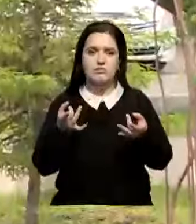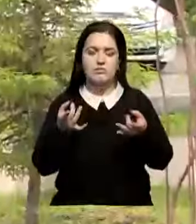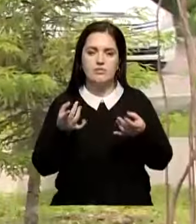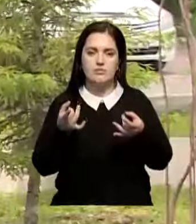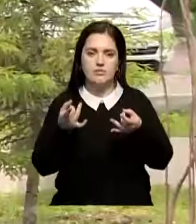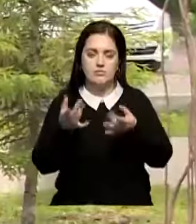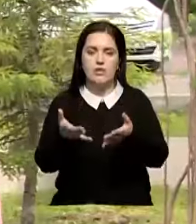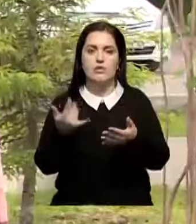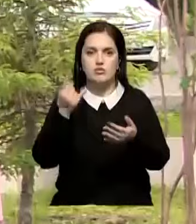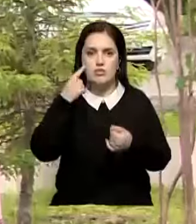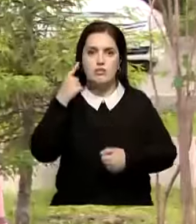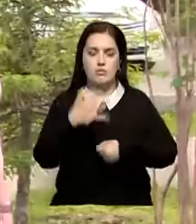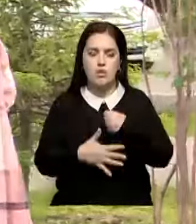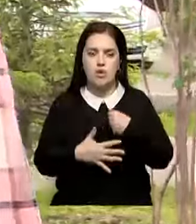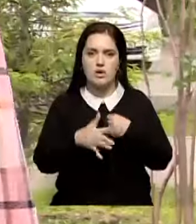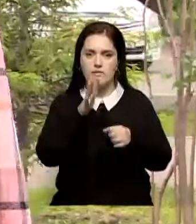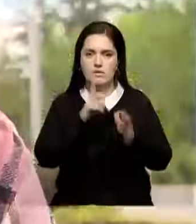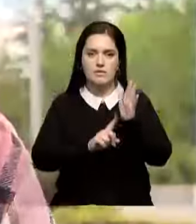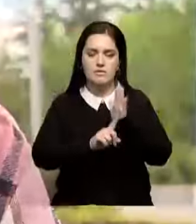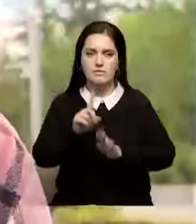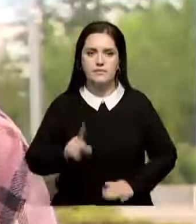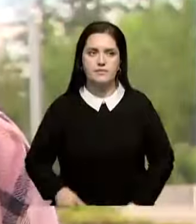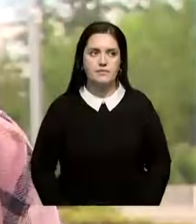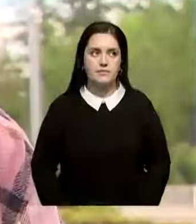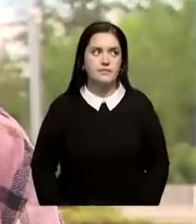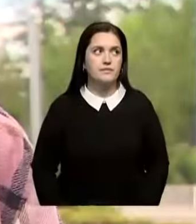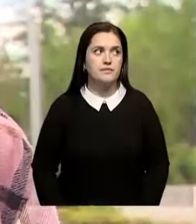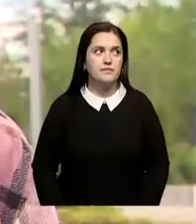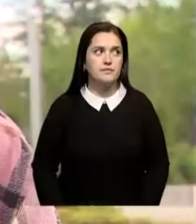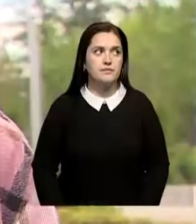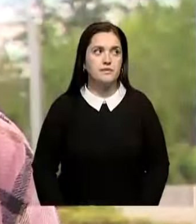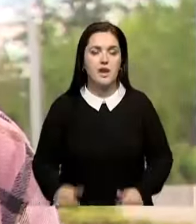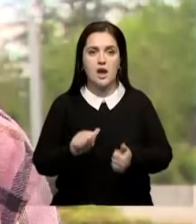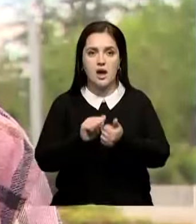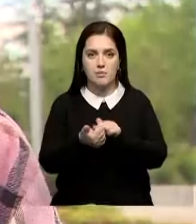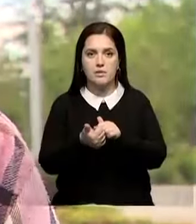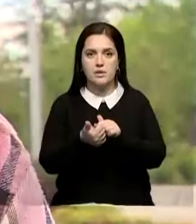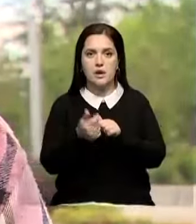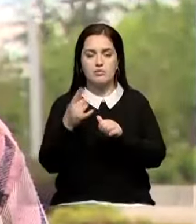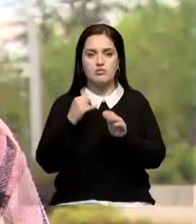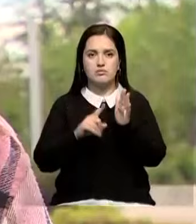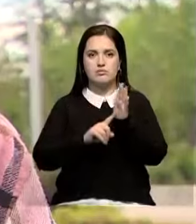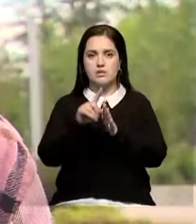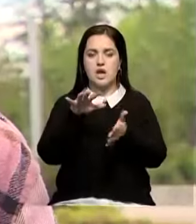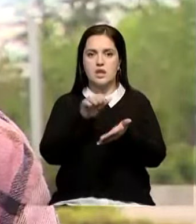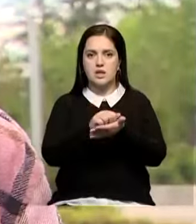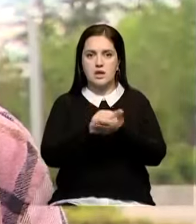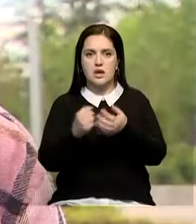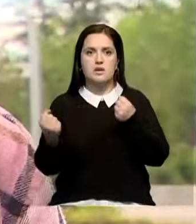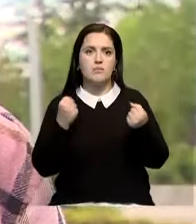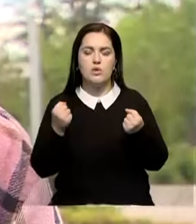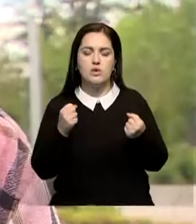но сегодня понял – время пришло. Мы обменяли, как бы, у нас получился толчок занятия спортом. То есть не просто так,